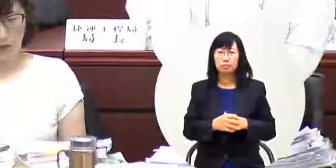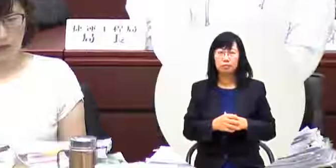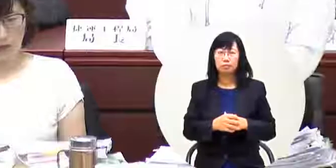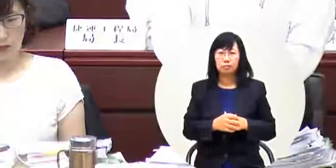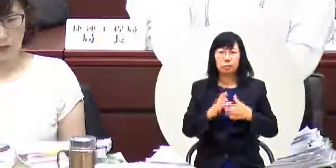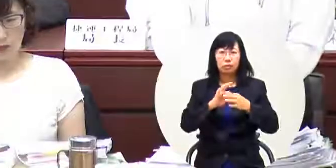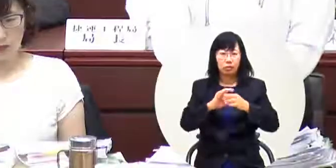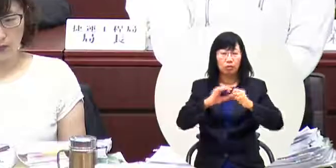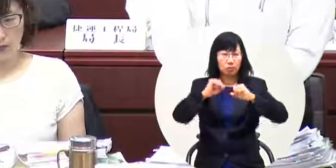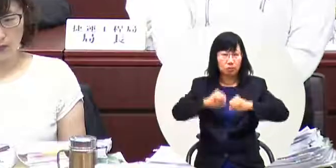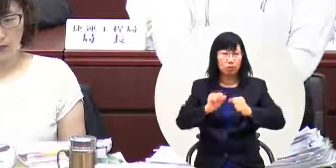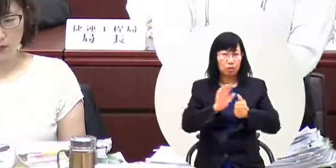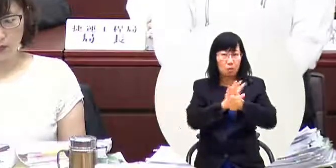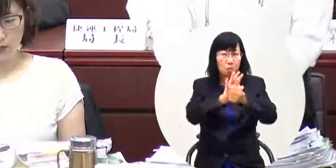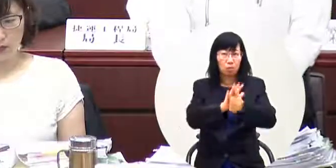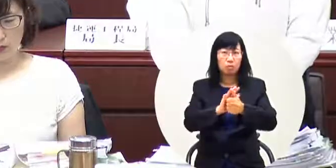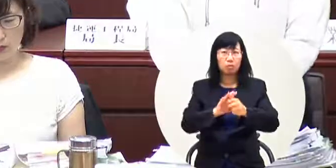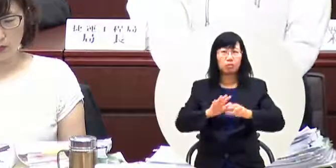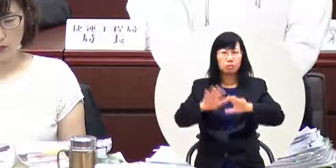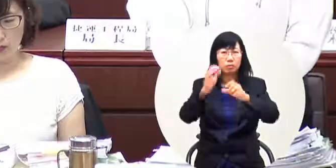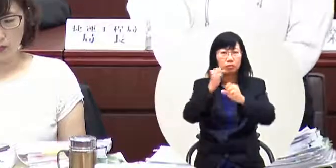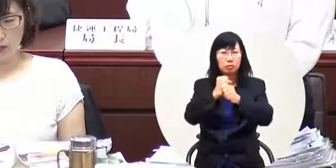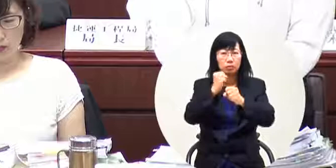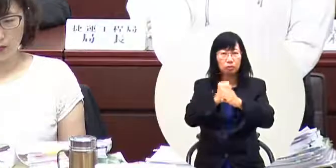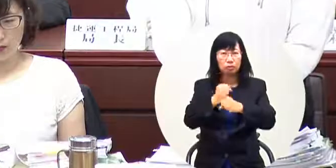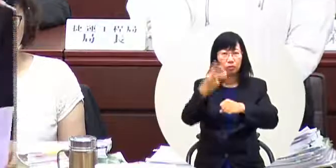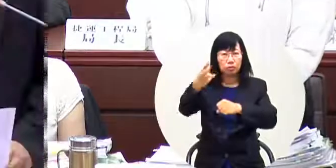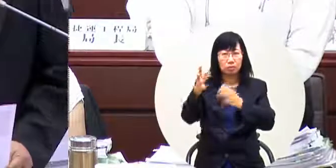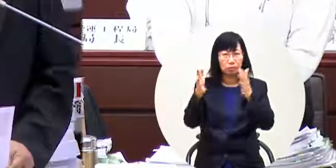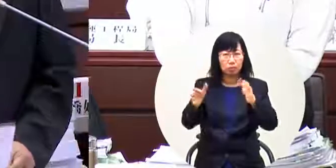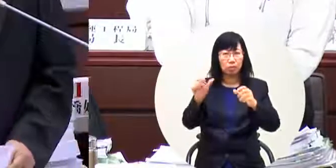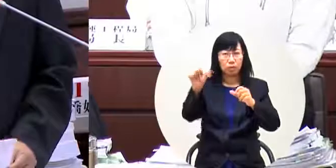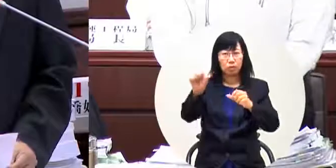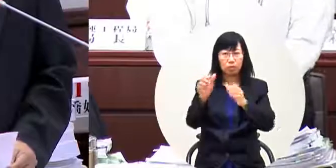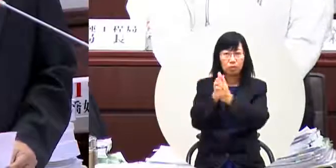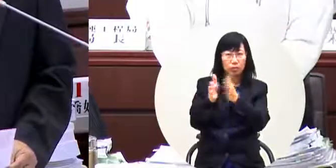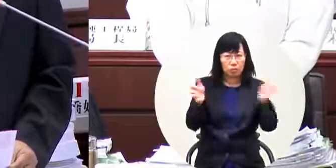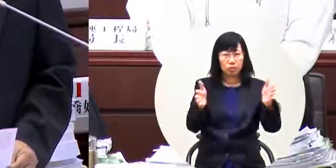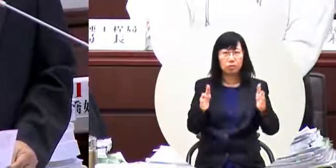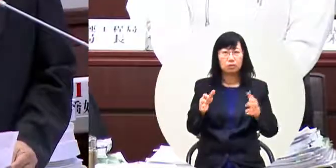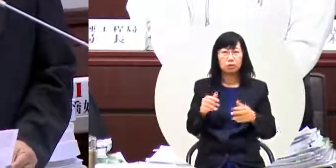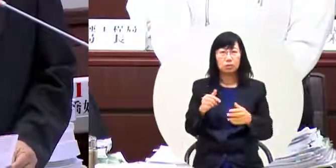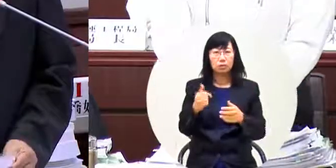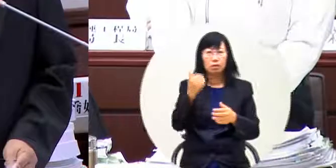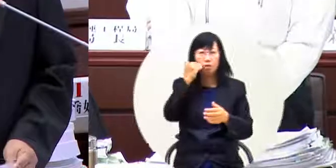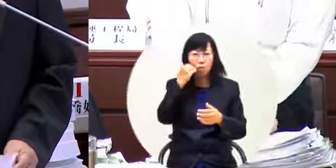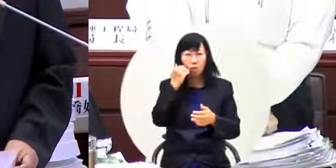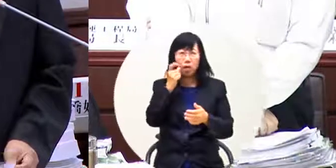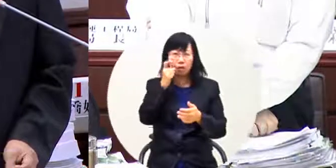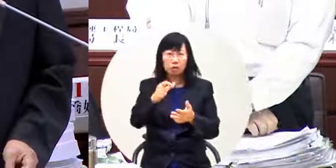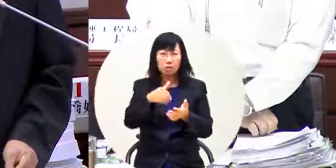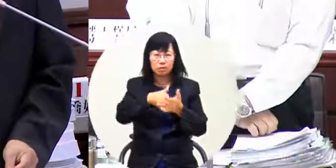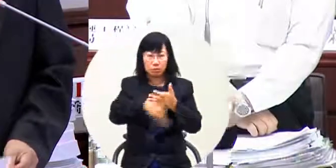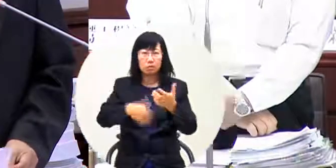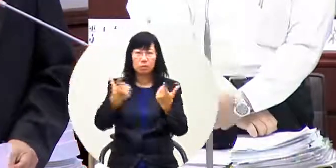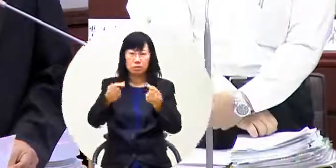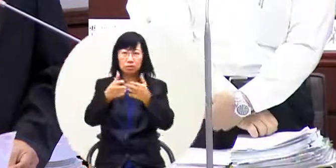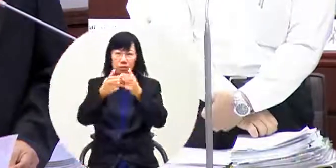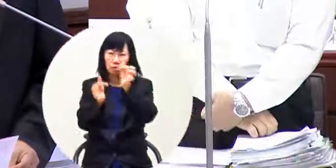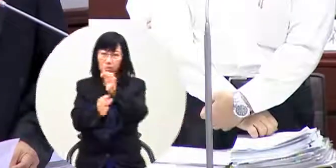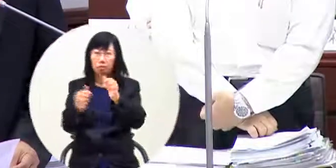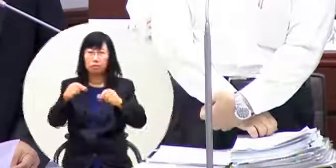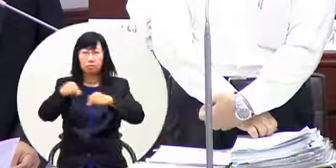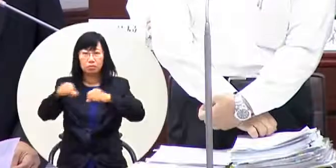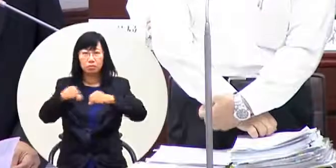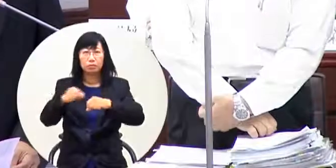级不论在硬体跟软体部分，事实上它必须要一个更完整整体的规划。那在目前我们卫生局采取的策略，大概